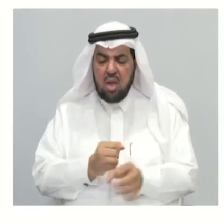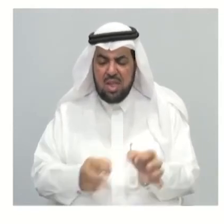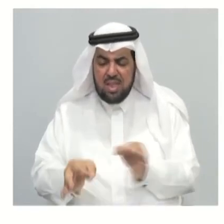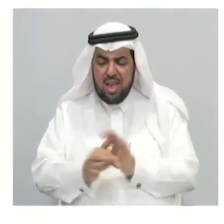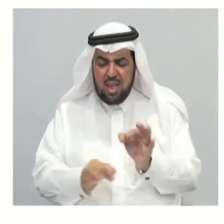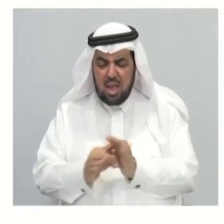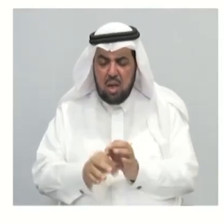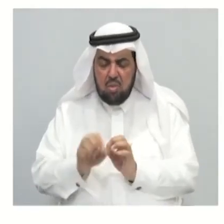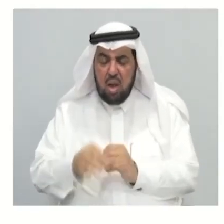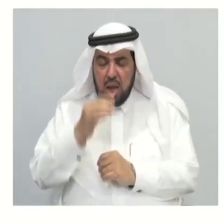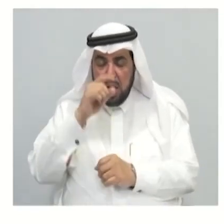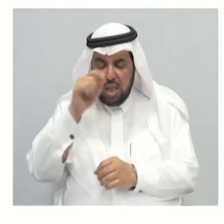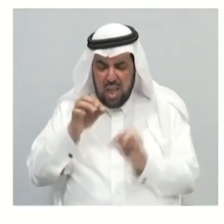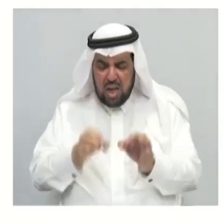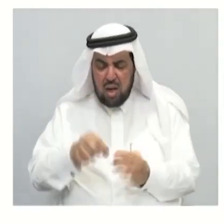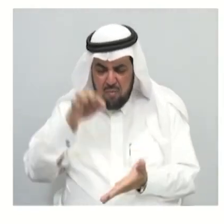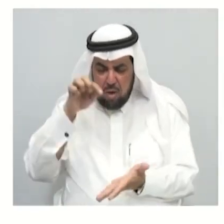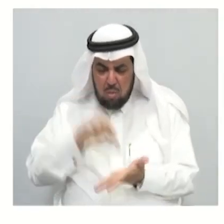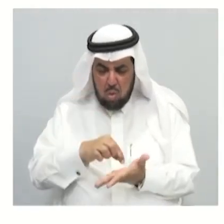منه يكون في منتصف